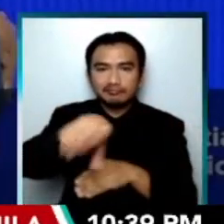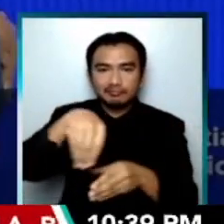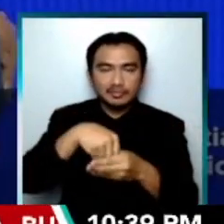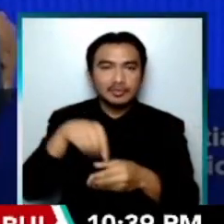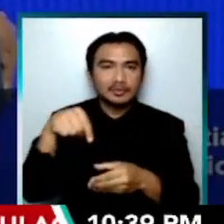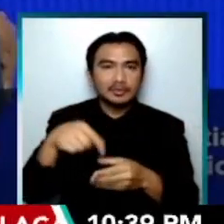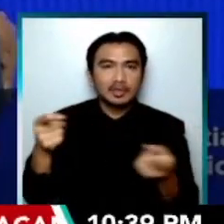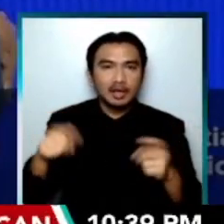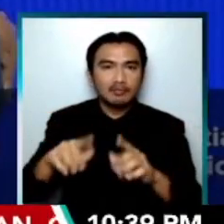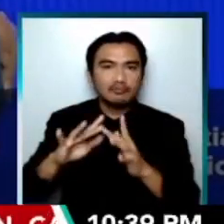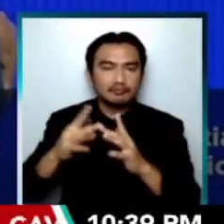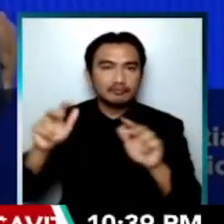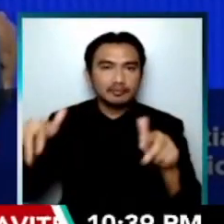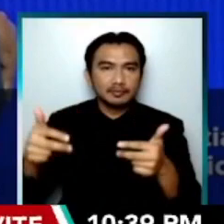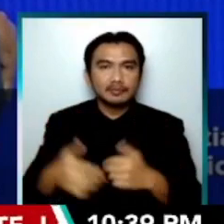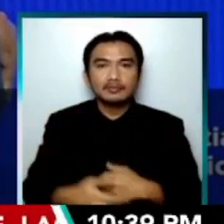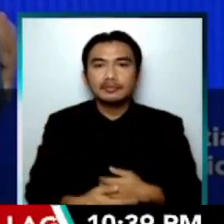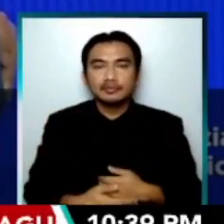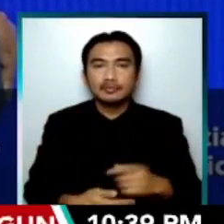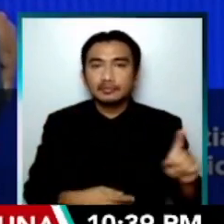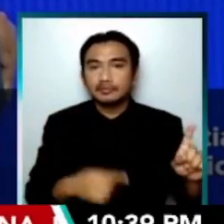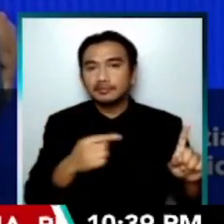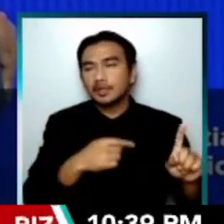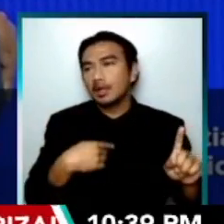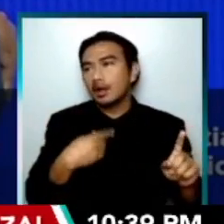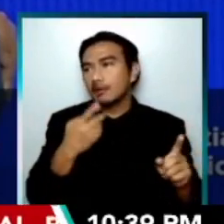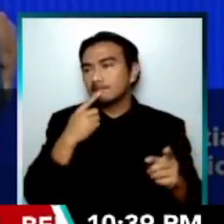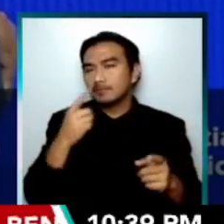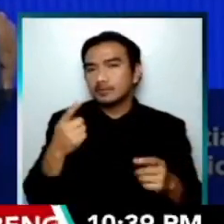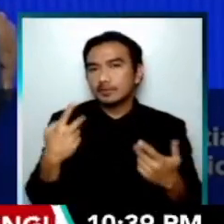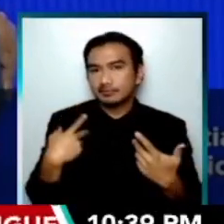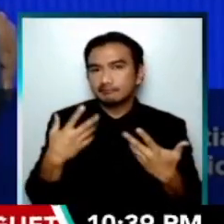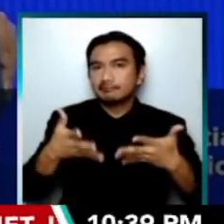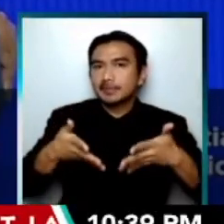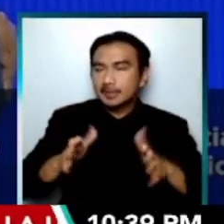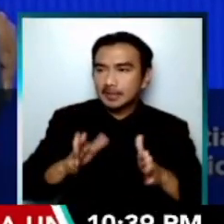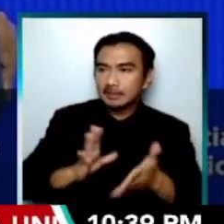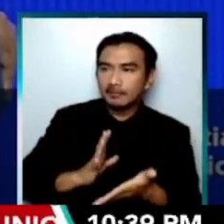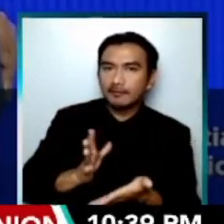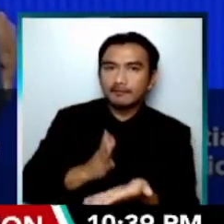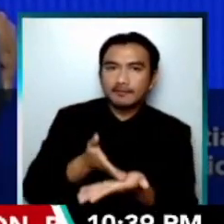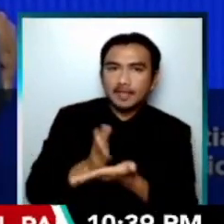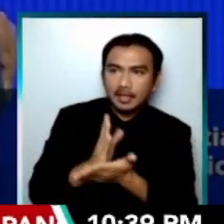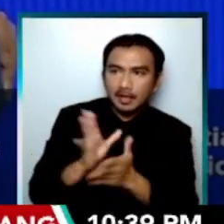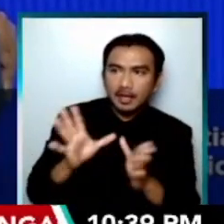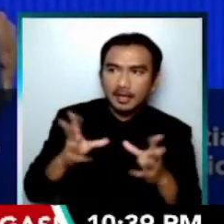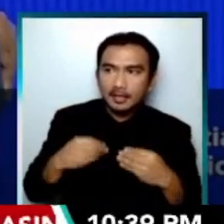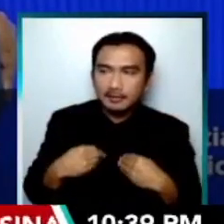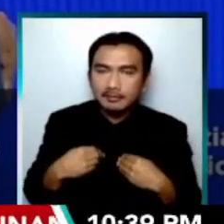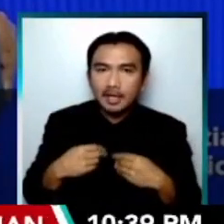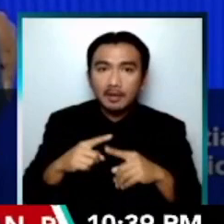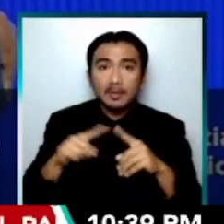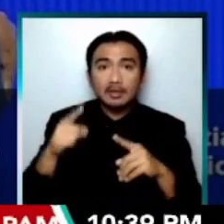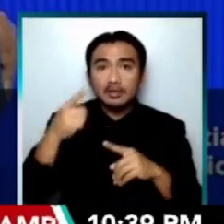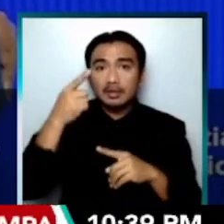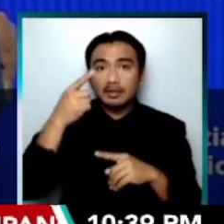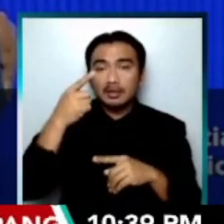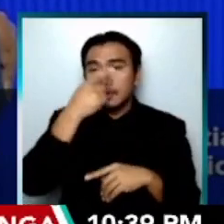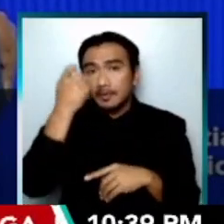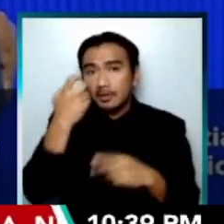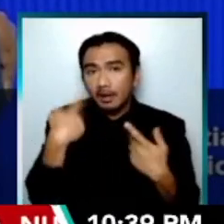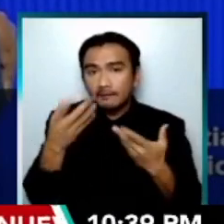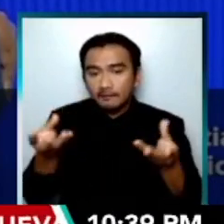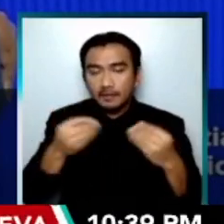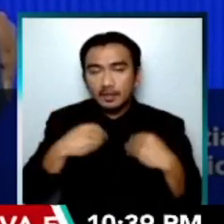Pinayagan ko lang, I have the ultimate word on it, because it gives us 340